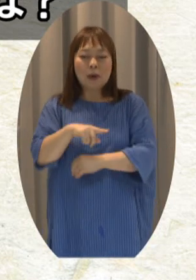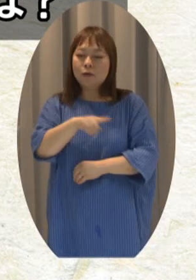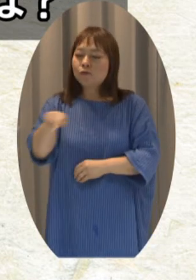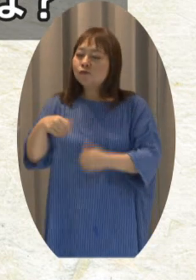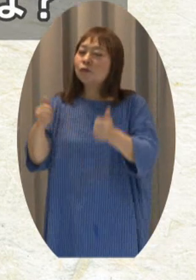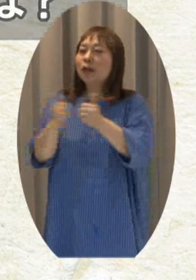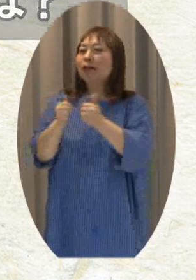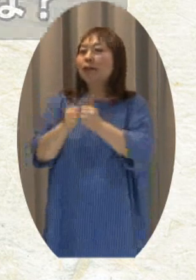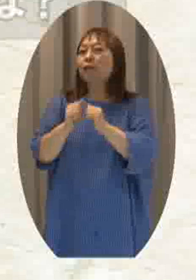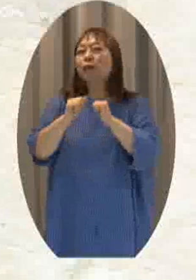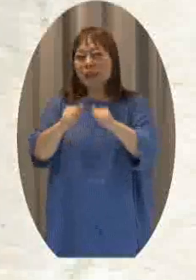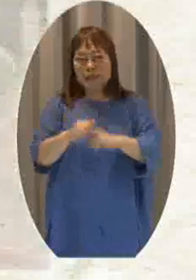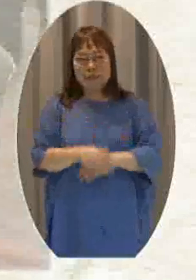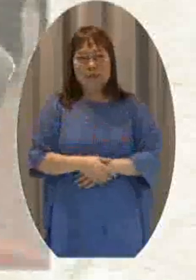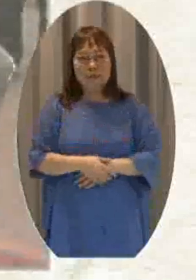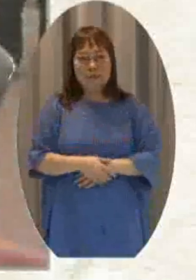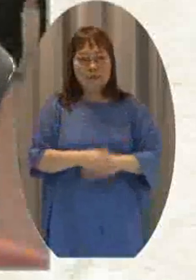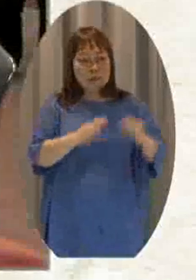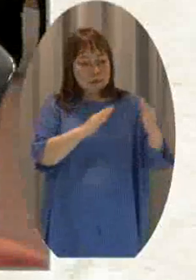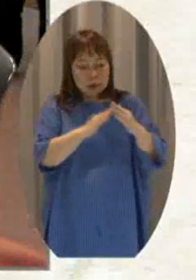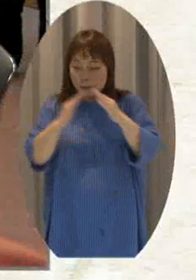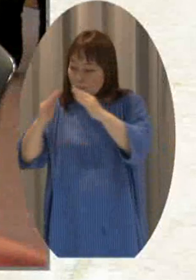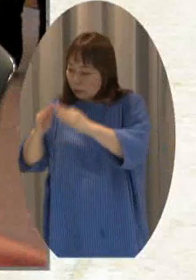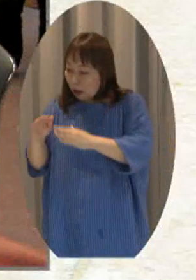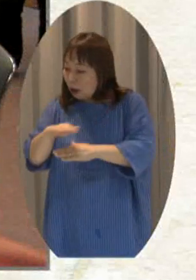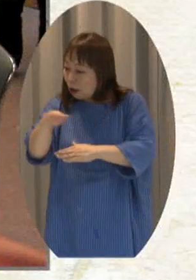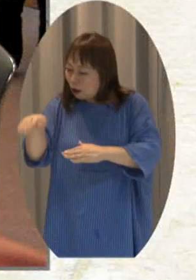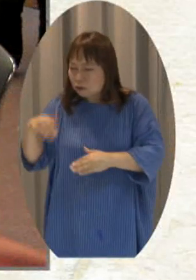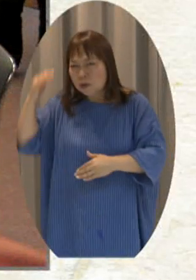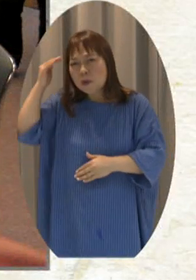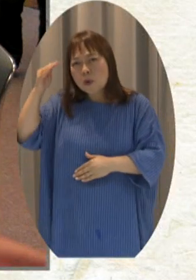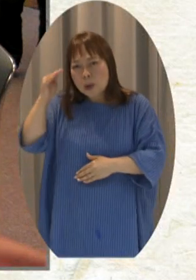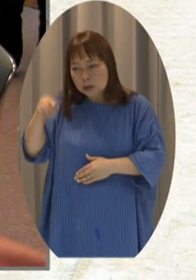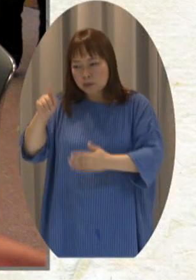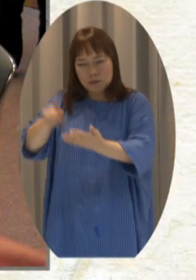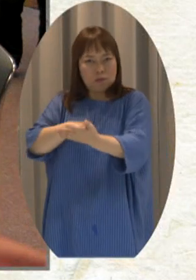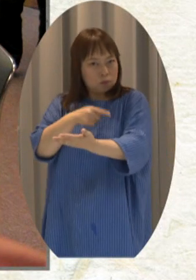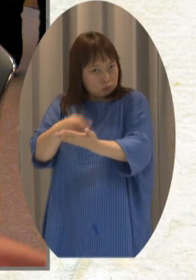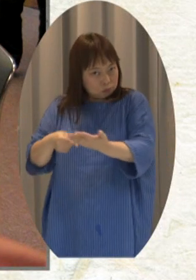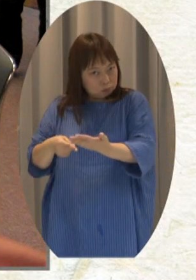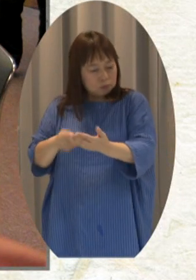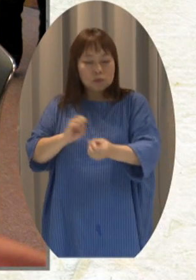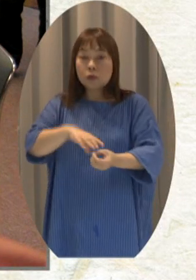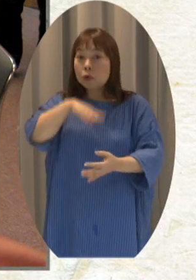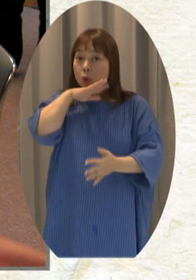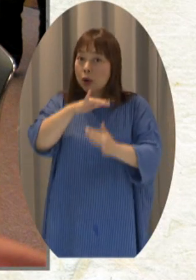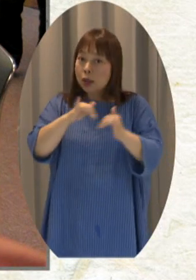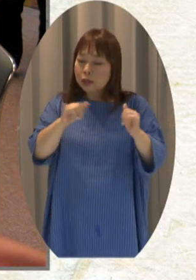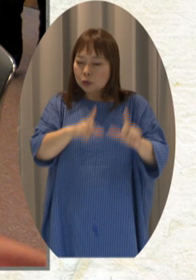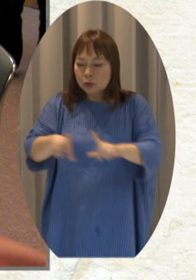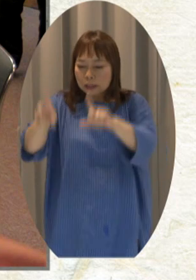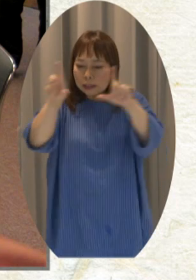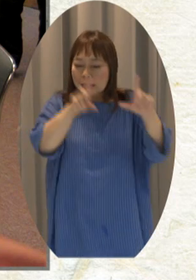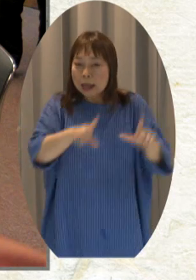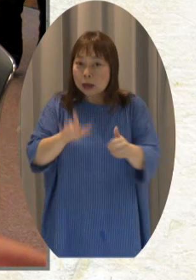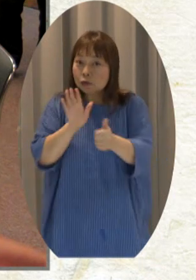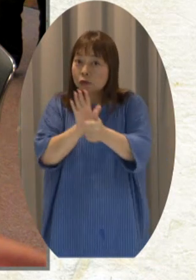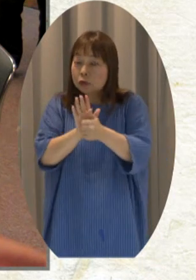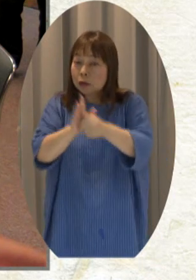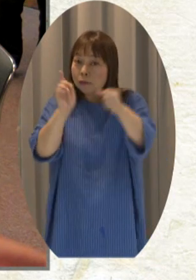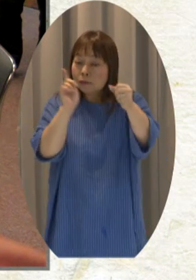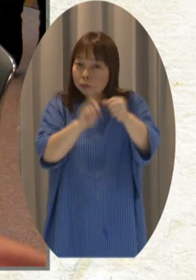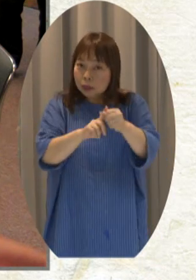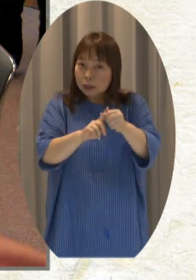っています。ご近所の困りごとの解消、高齢者の生活支援に向け